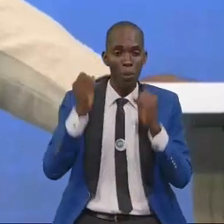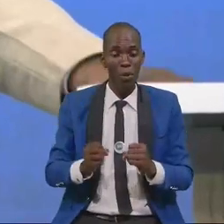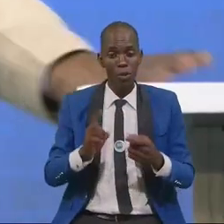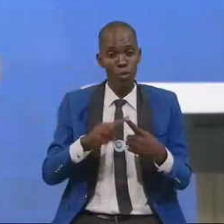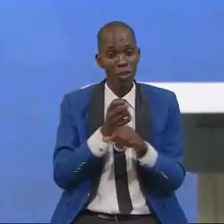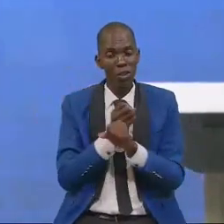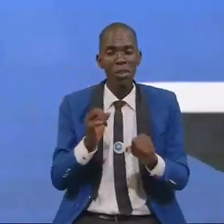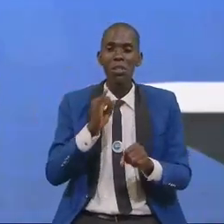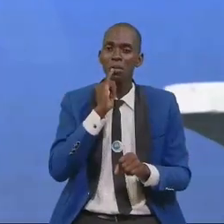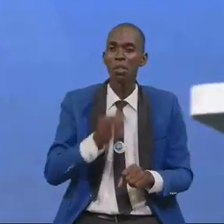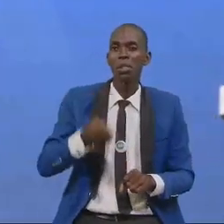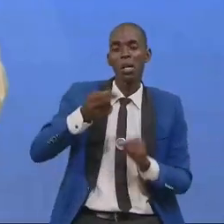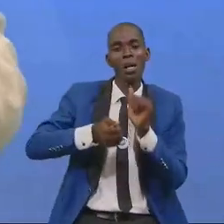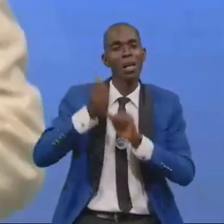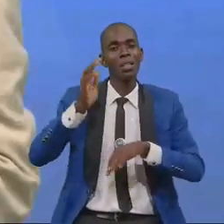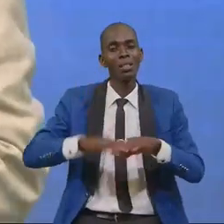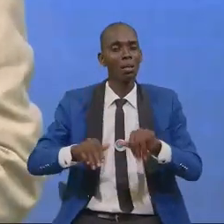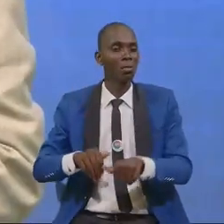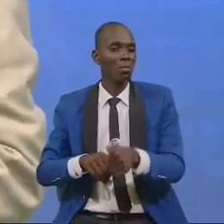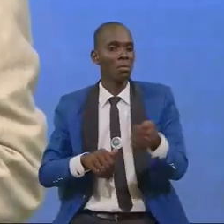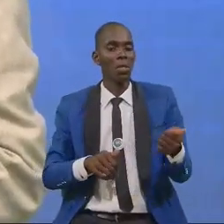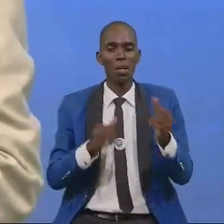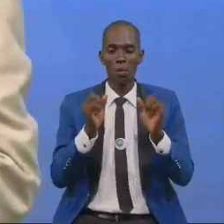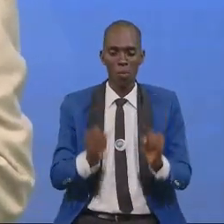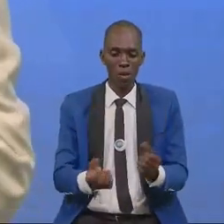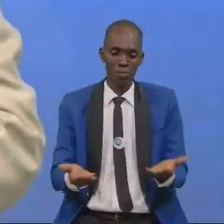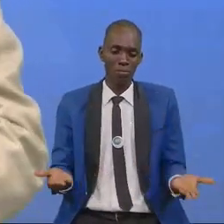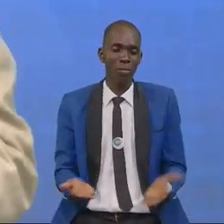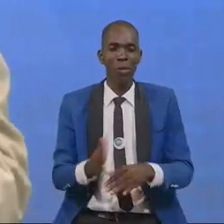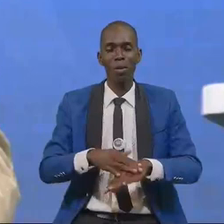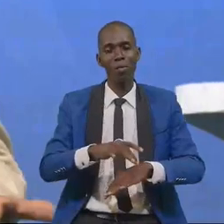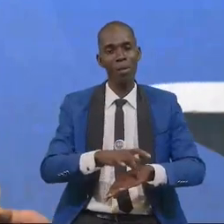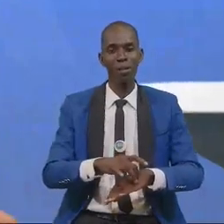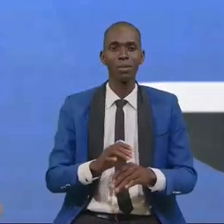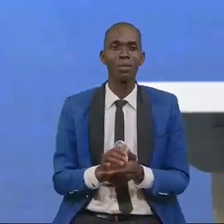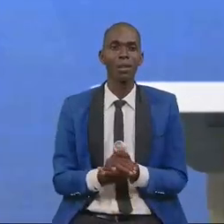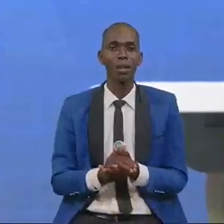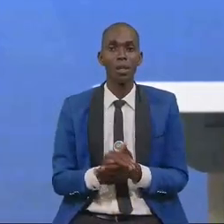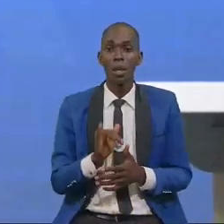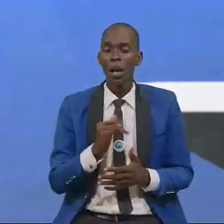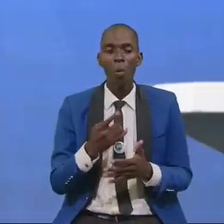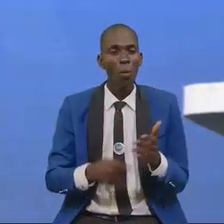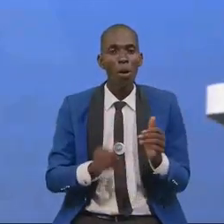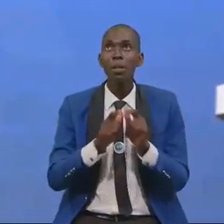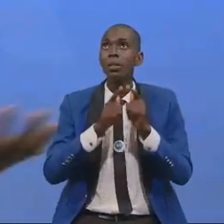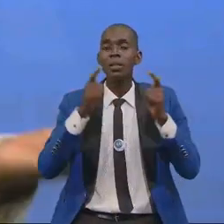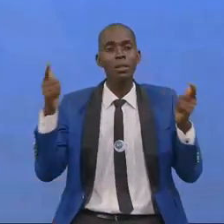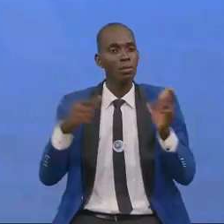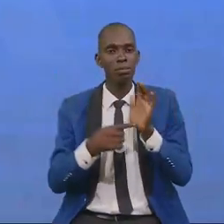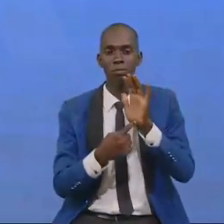élevée que tout autre puissance ici sur terre et quelle grande révélation